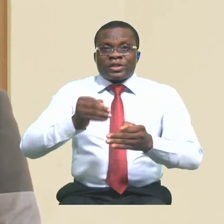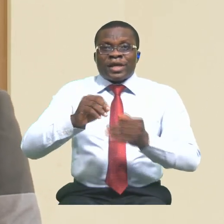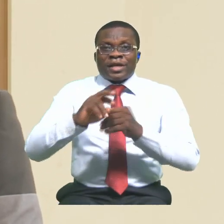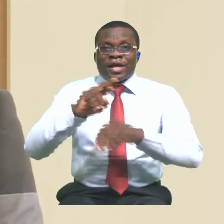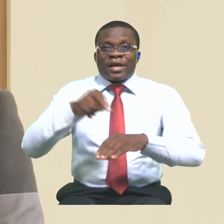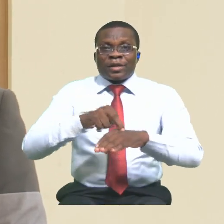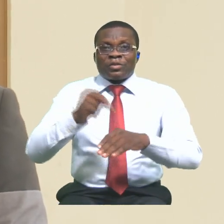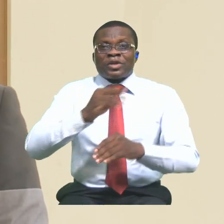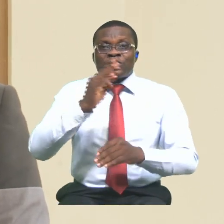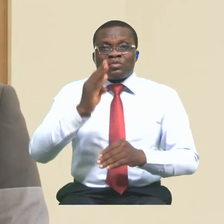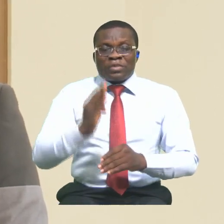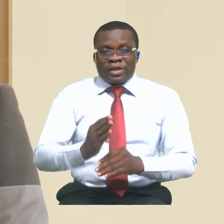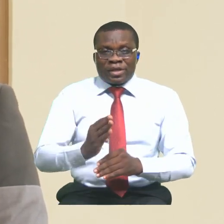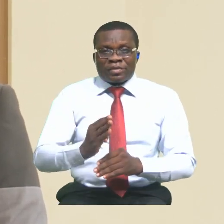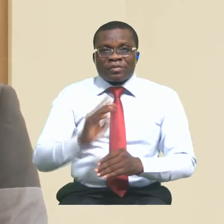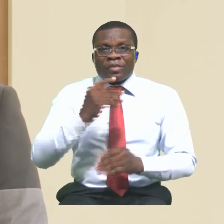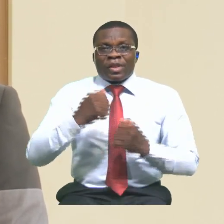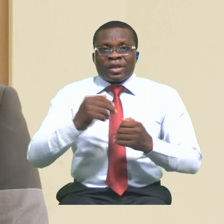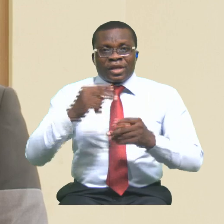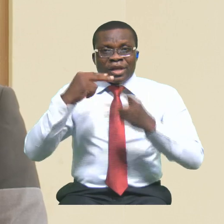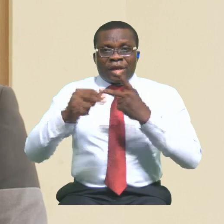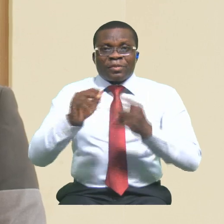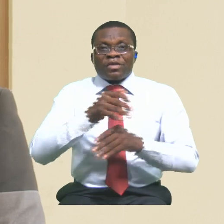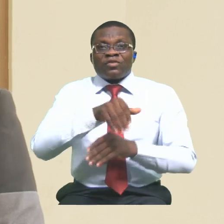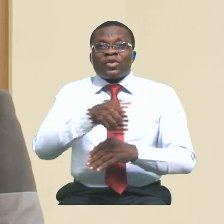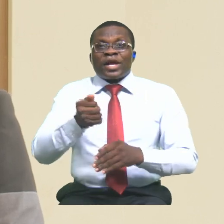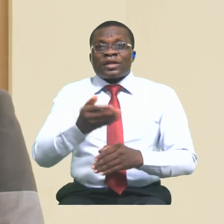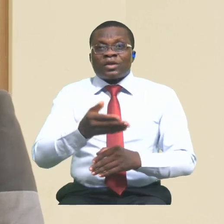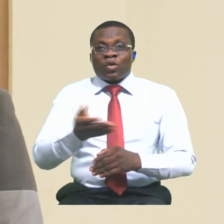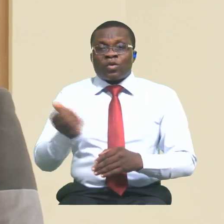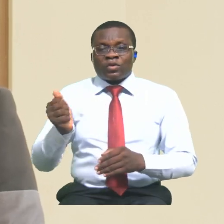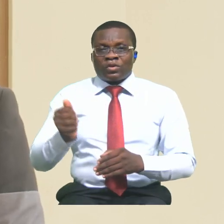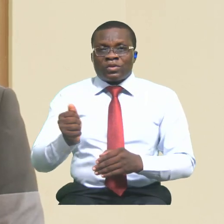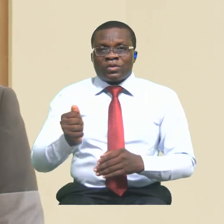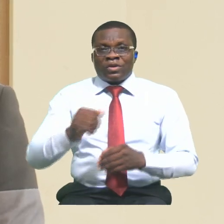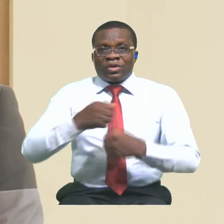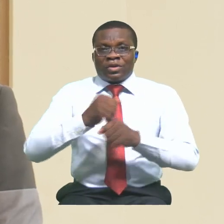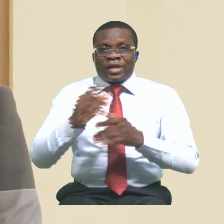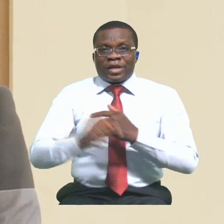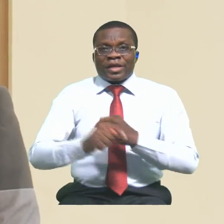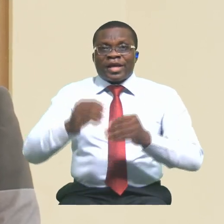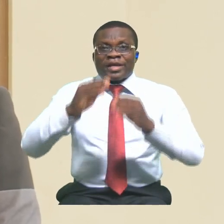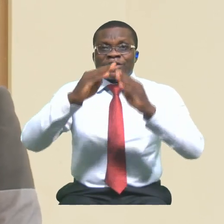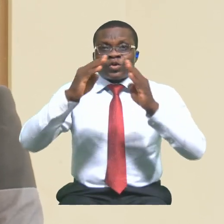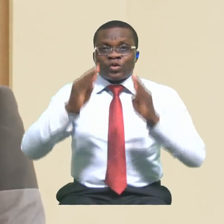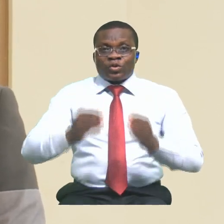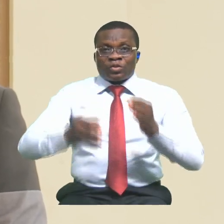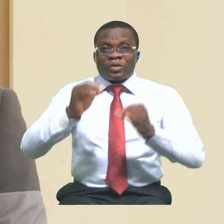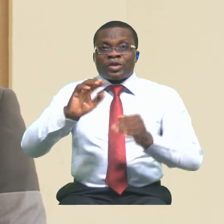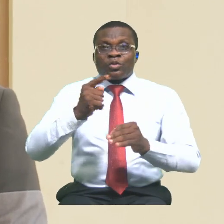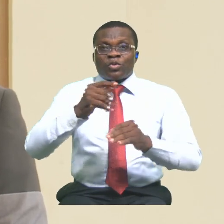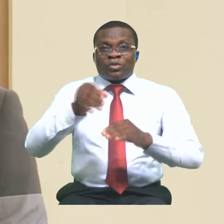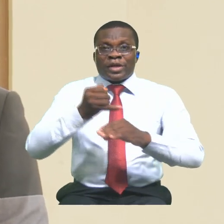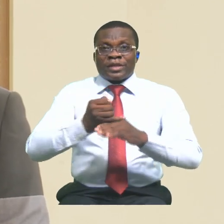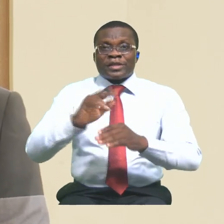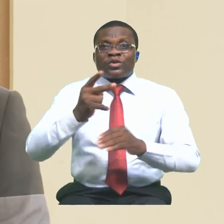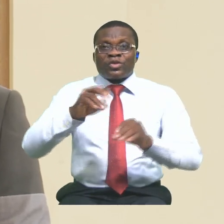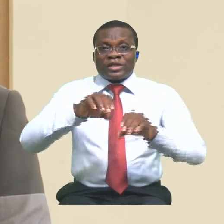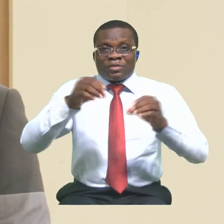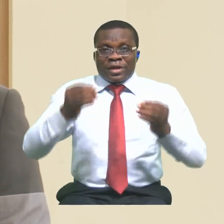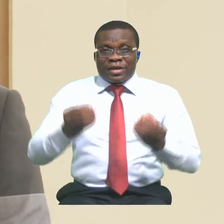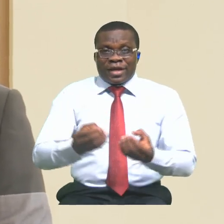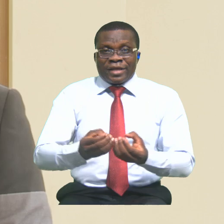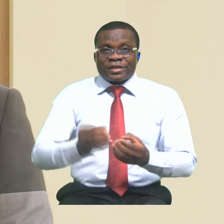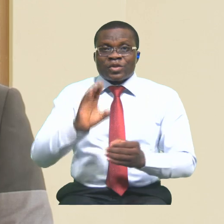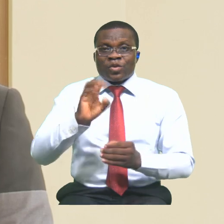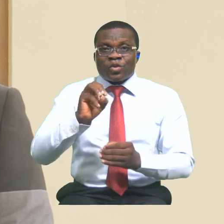du Bénin qui a prévu, entre autres, la création du tribunal de première instance de deuxième classe de